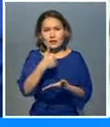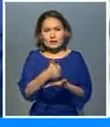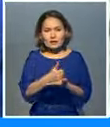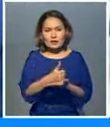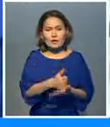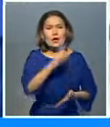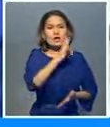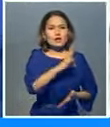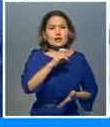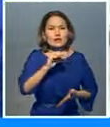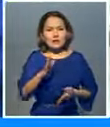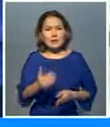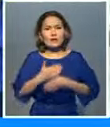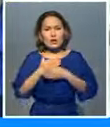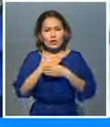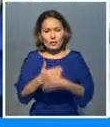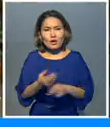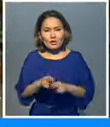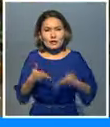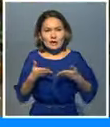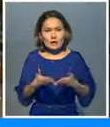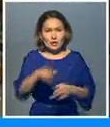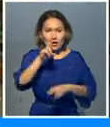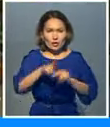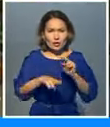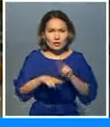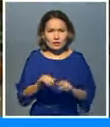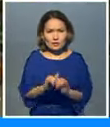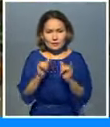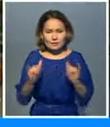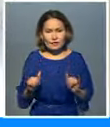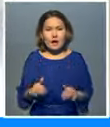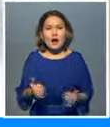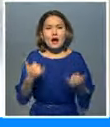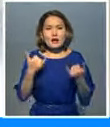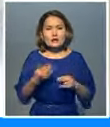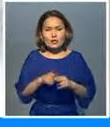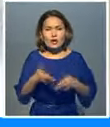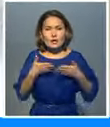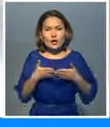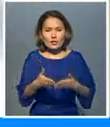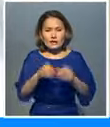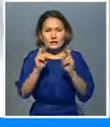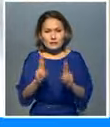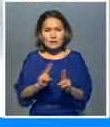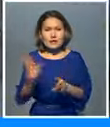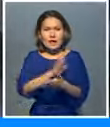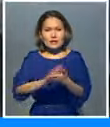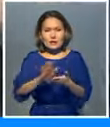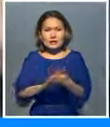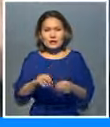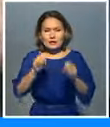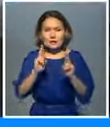елбасымыздың көмегі, қолдауының арқасында істеліп жатқан жұмыс. Ал Асхат Дәулетияров болса, катердің тазарту қондырғысын құрастыруда. Бұл жүйе болмаса,